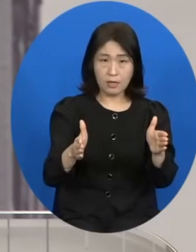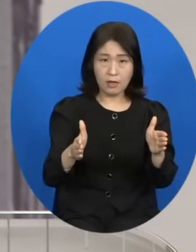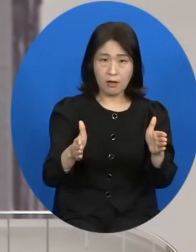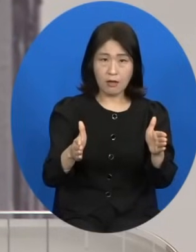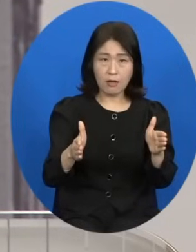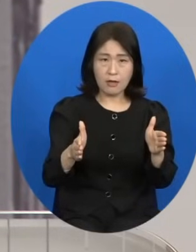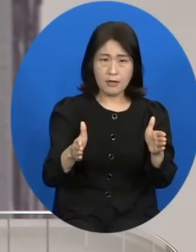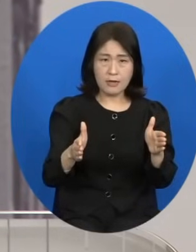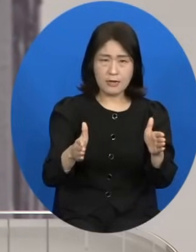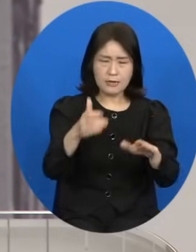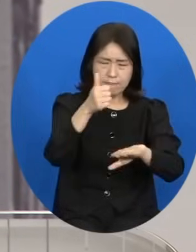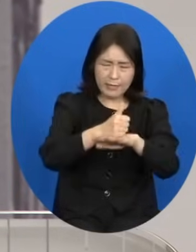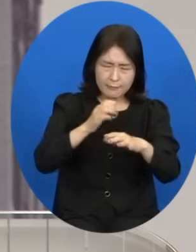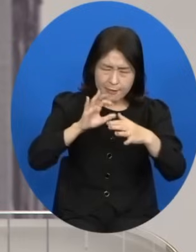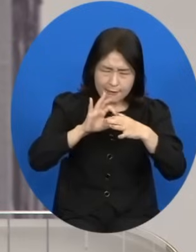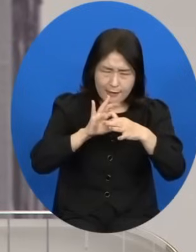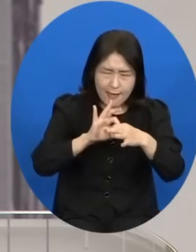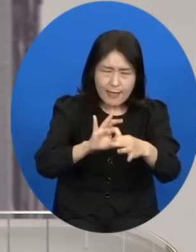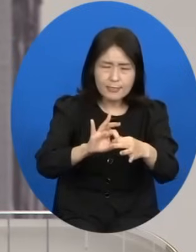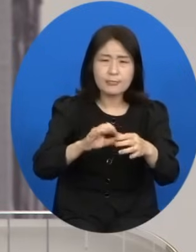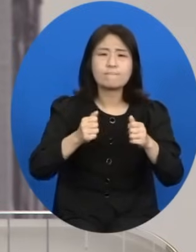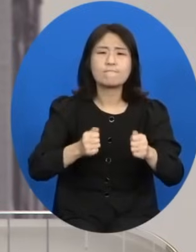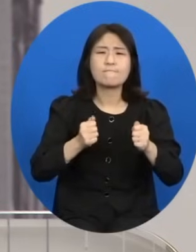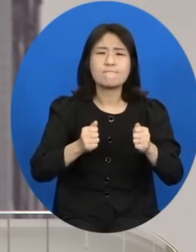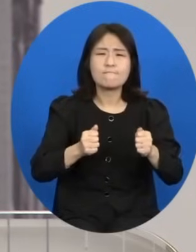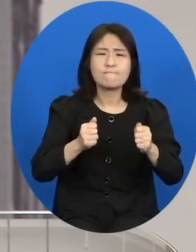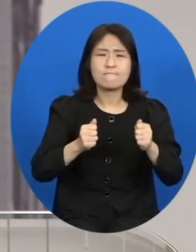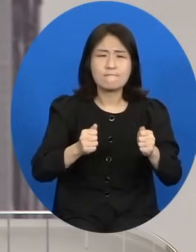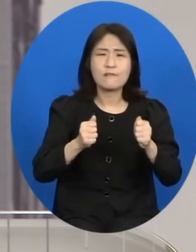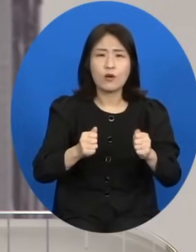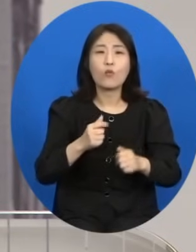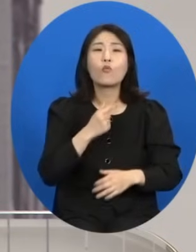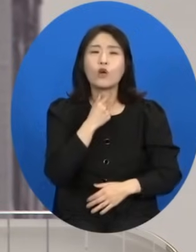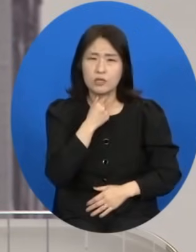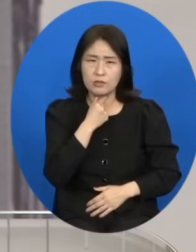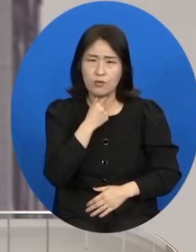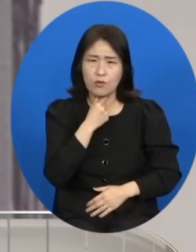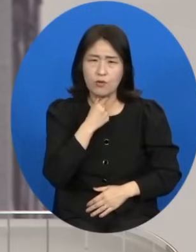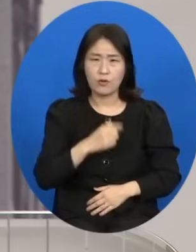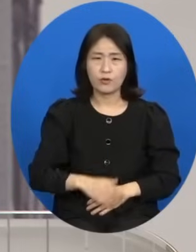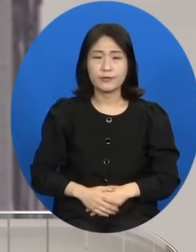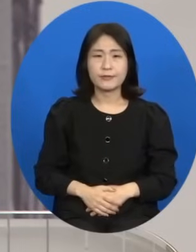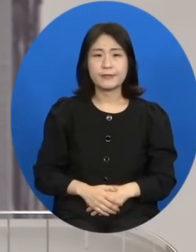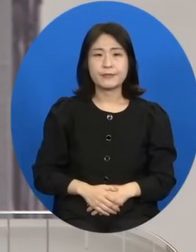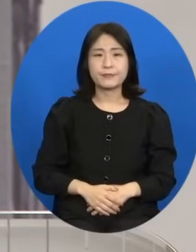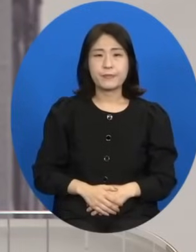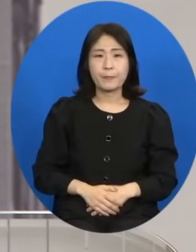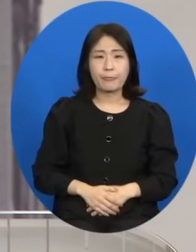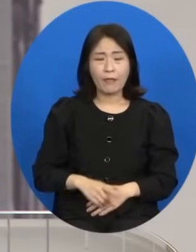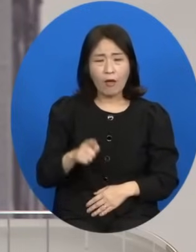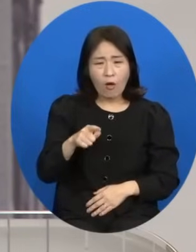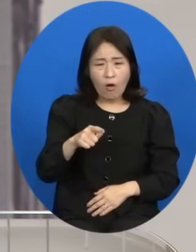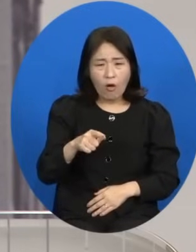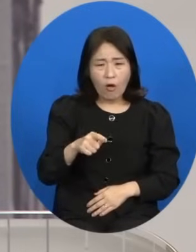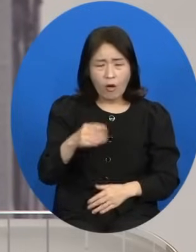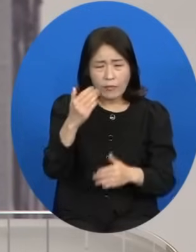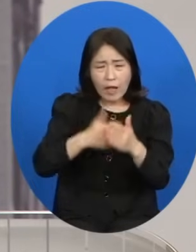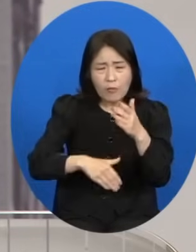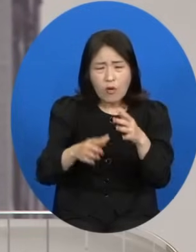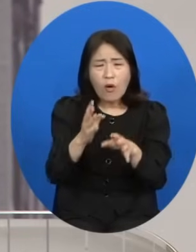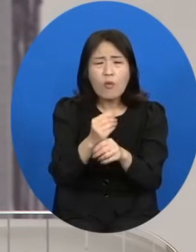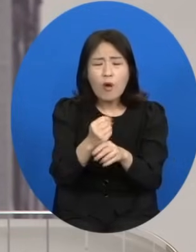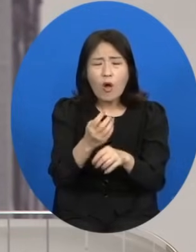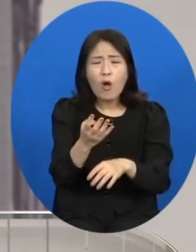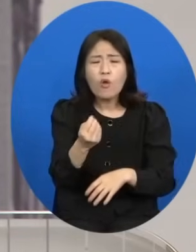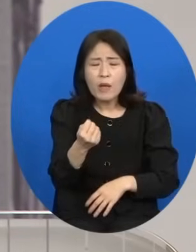가서 이렇게 그만두게 하려고 하면 그게 아니라 몇 미터 남았습니까 몇 미터 남았습니까 이러는 거예요 그러면서